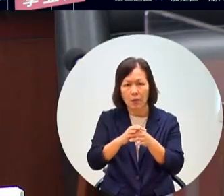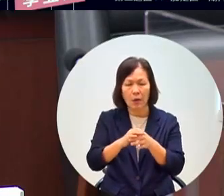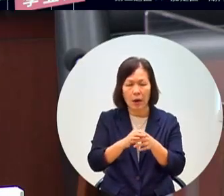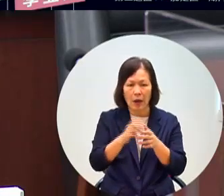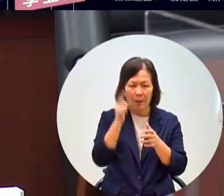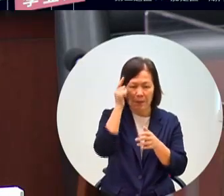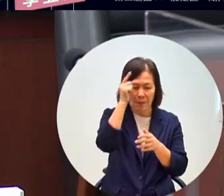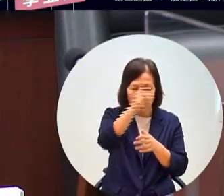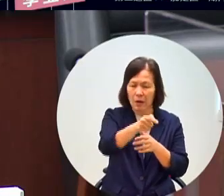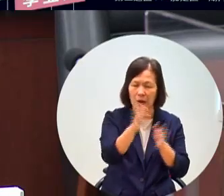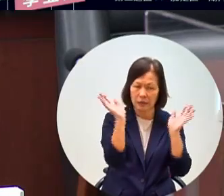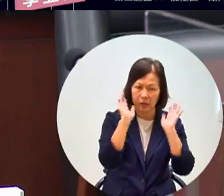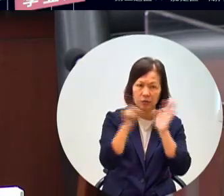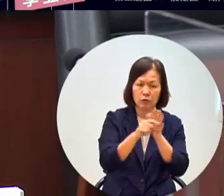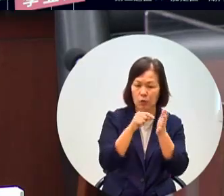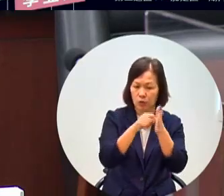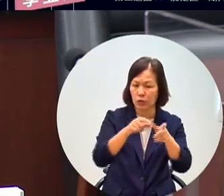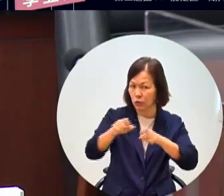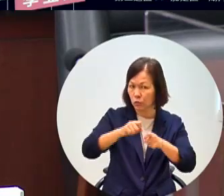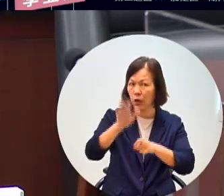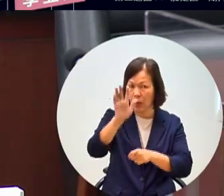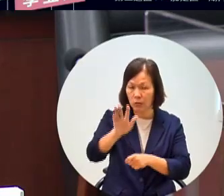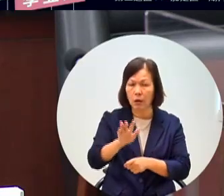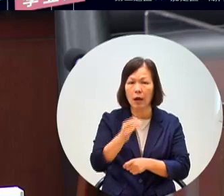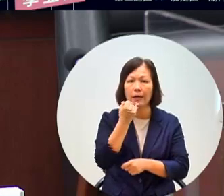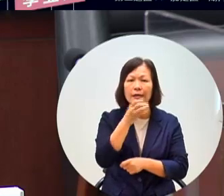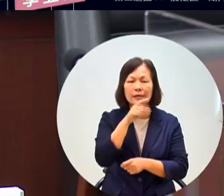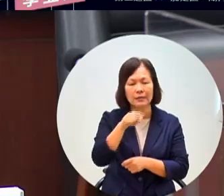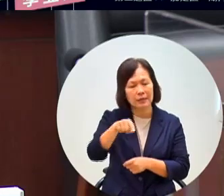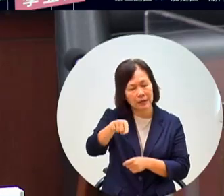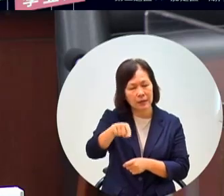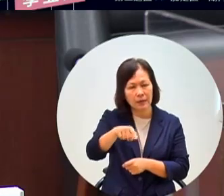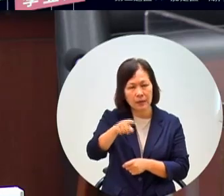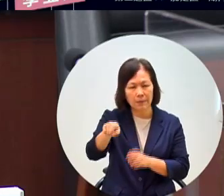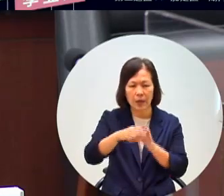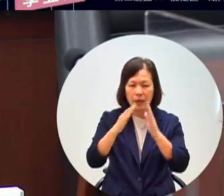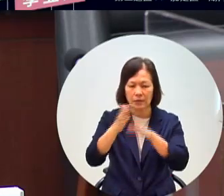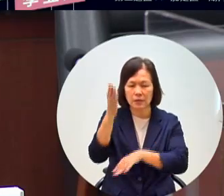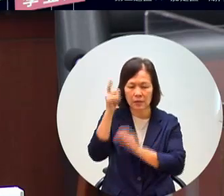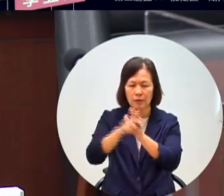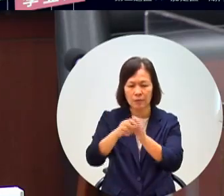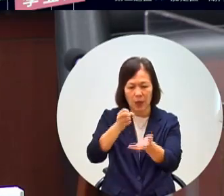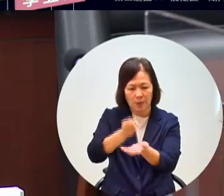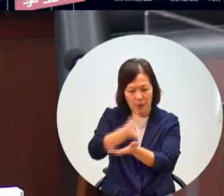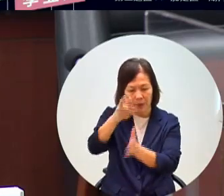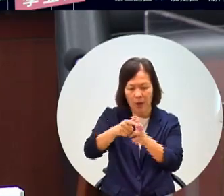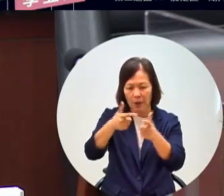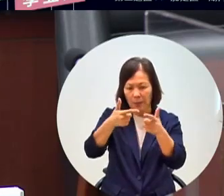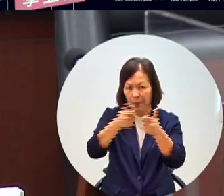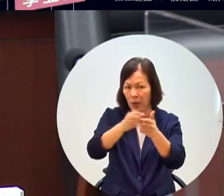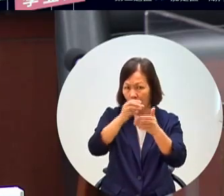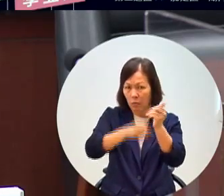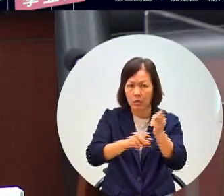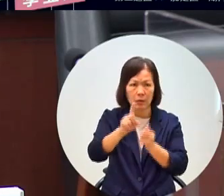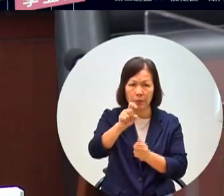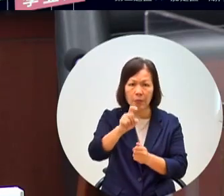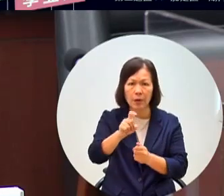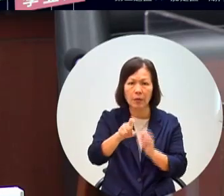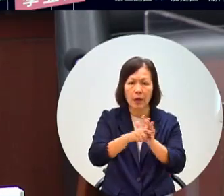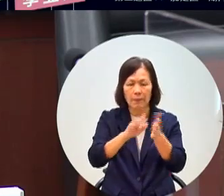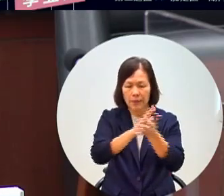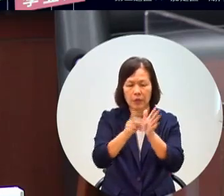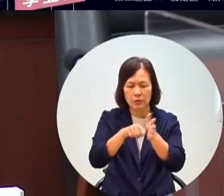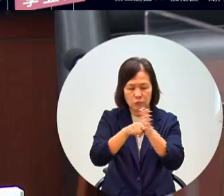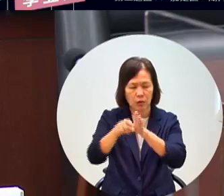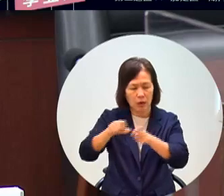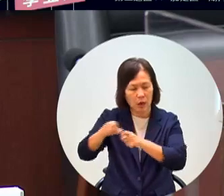势儿童的部分有申请专案下来，但是你们市府的建物没有办法符合规定的话，我们就会变成那个专案的问